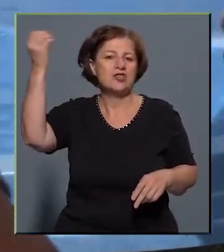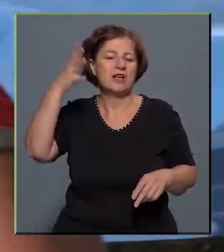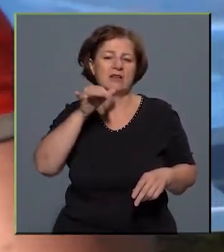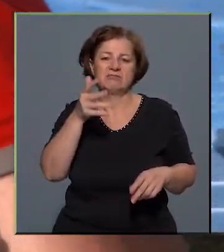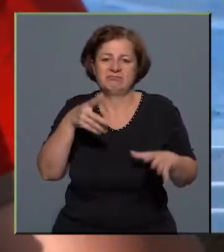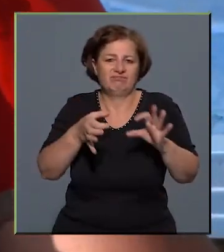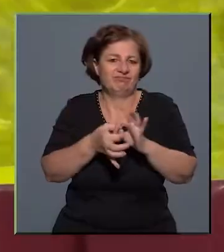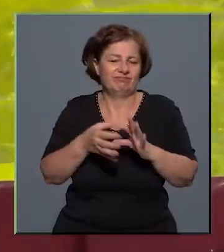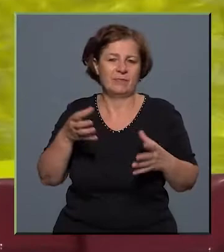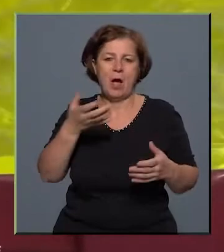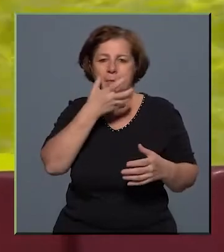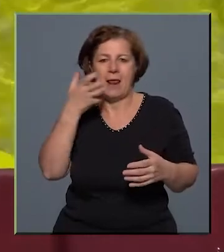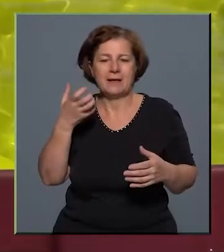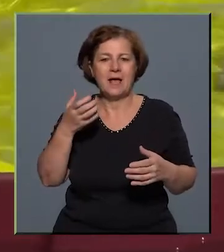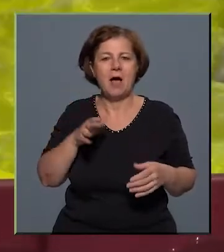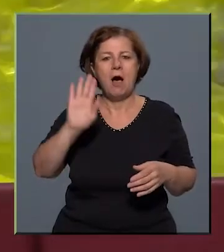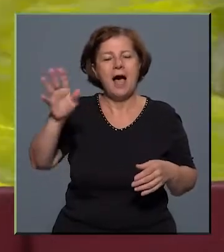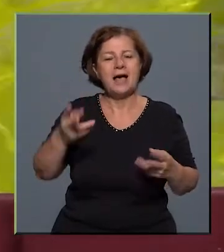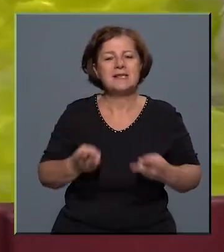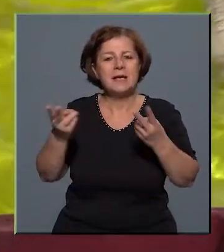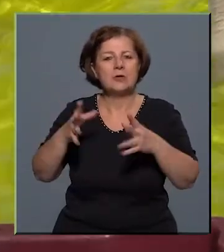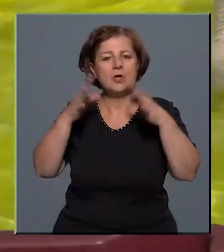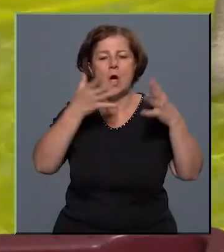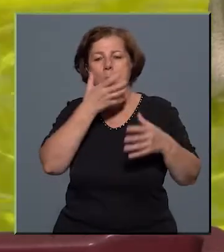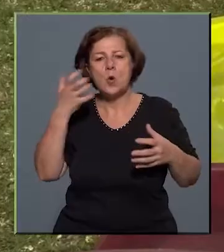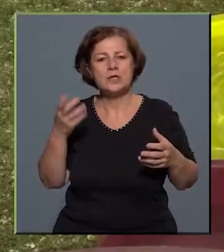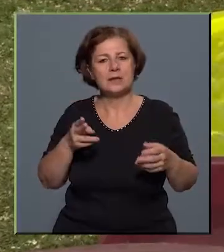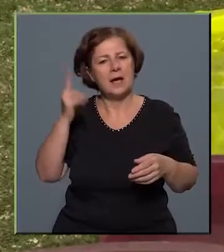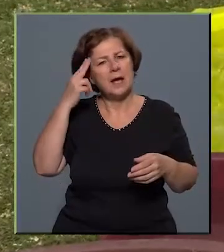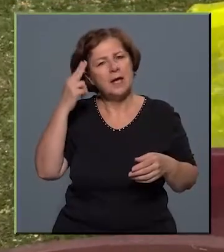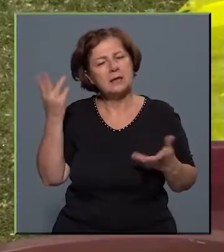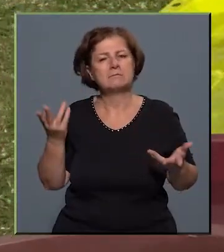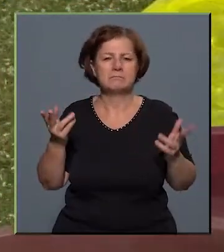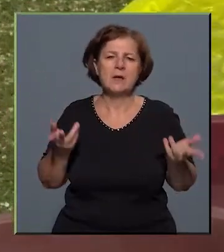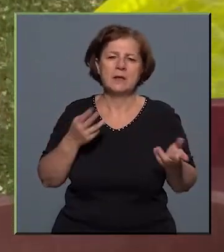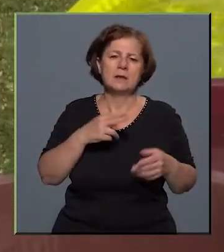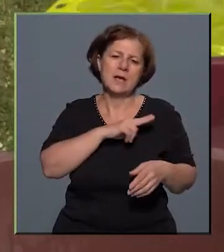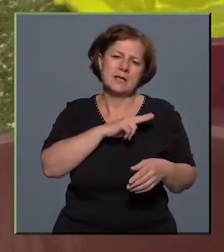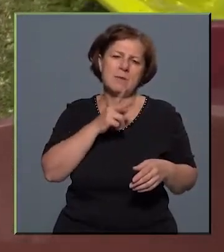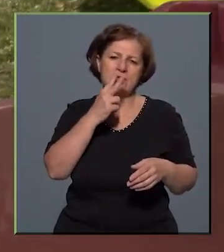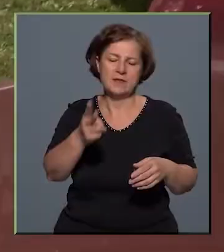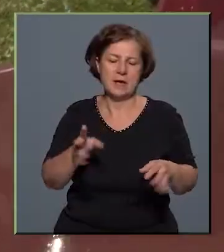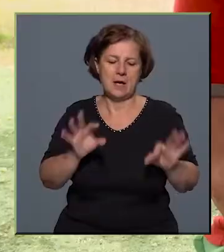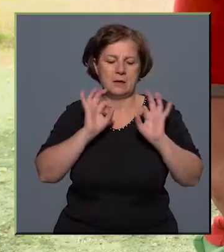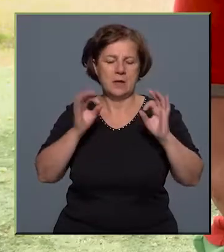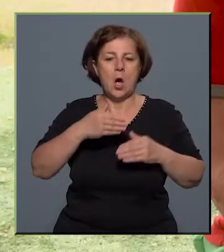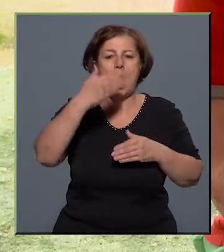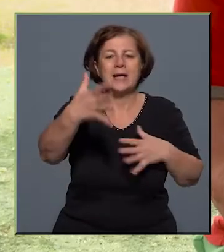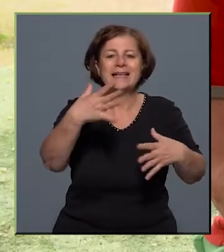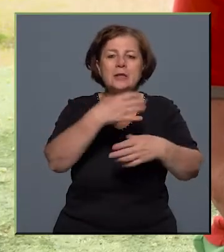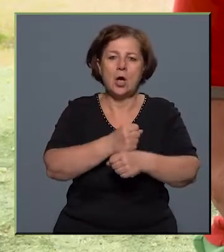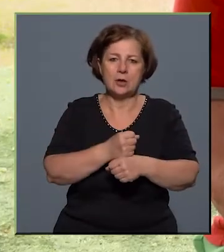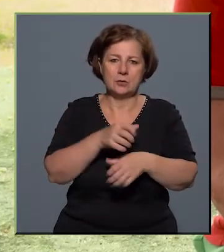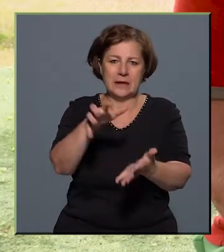nincs köze a nagy meleghez, a házi kedvencünkre azonban a nagy hőségben érdemes fokozottan is odafigyelni. Leginkább a